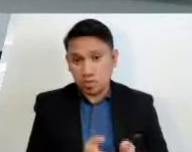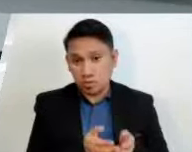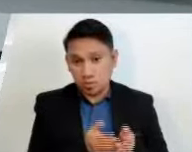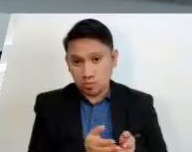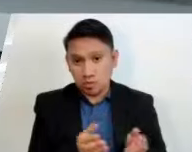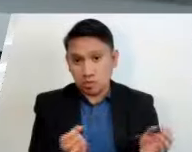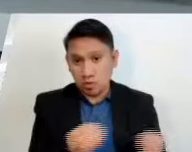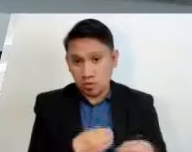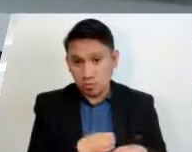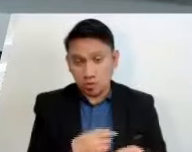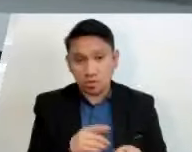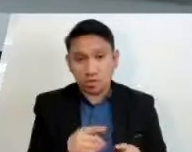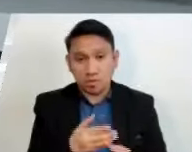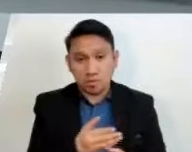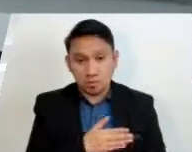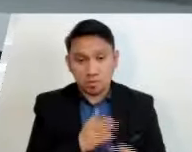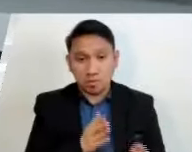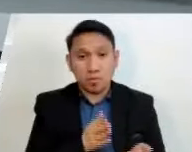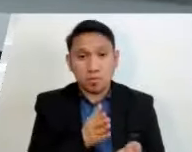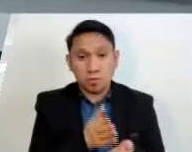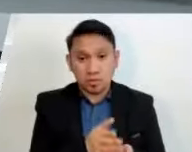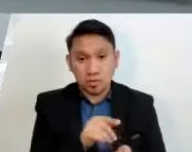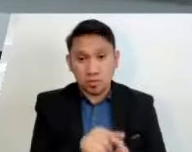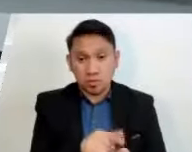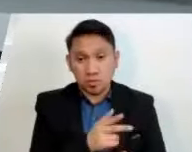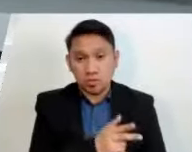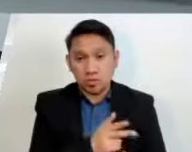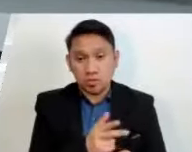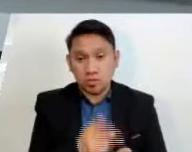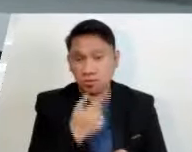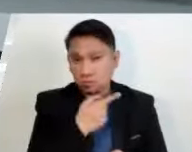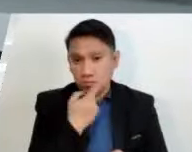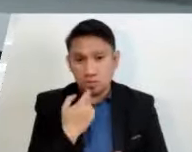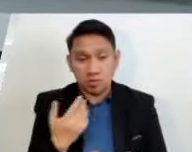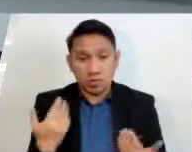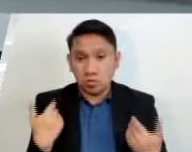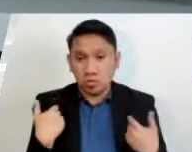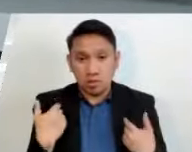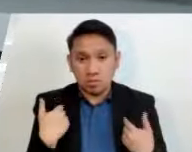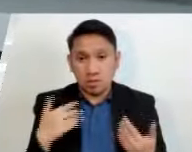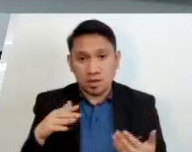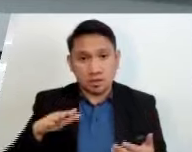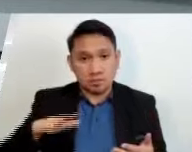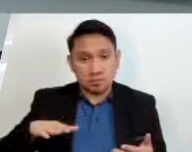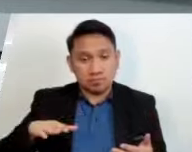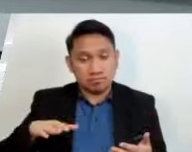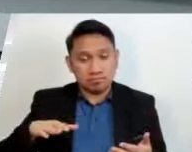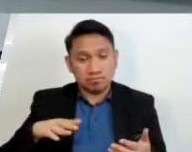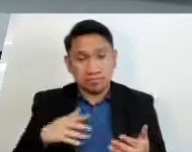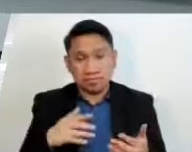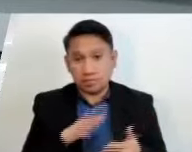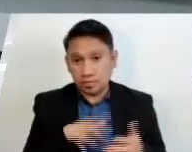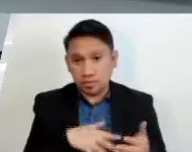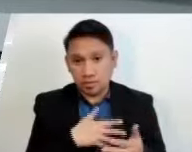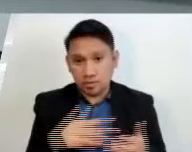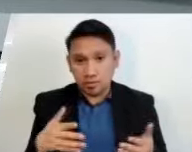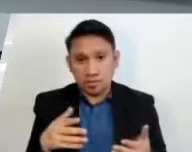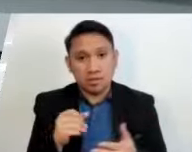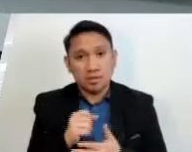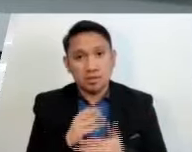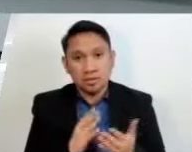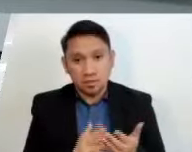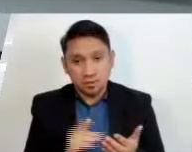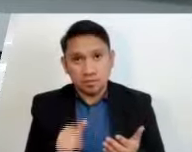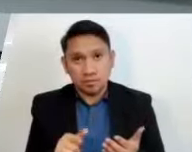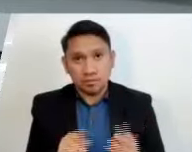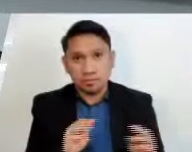bago magtungo sa mga pantalan. Hindi pa rin kasi nahahabol ang delay sa biyahe. Kaya may mga pasahero